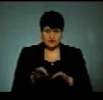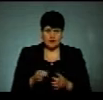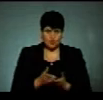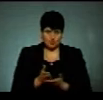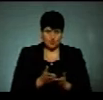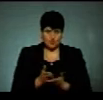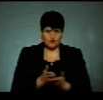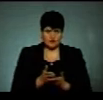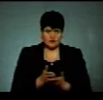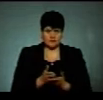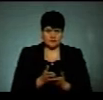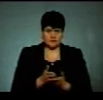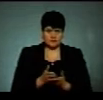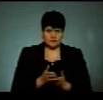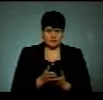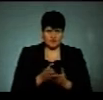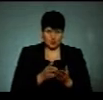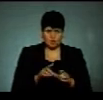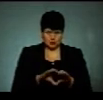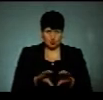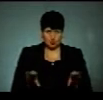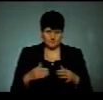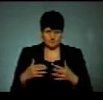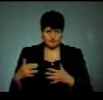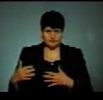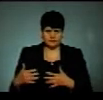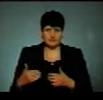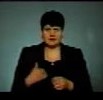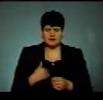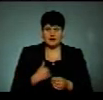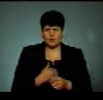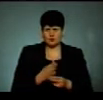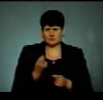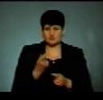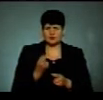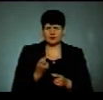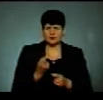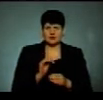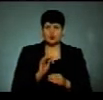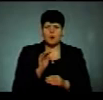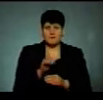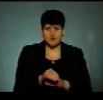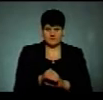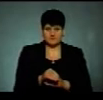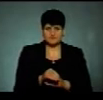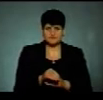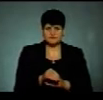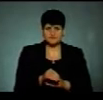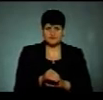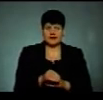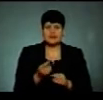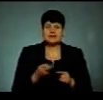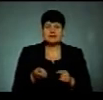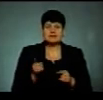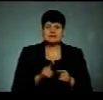обслуговування труб і таке інше. Щодо договору, так, і юридичних моментів. Я хочу додати, це так